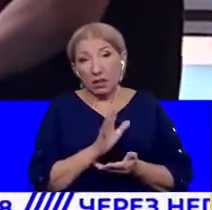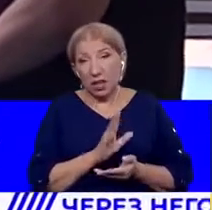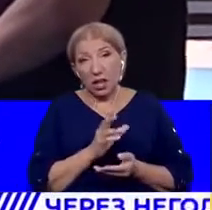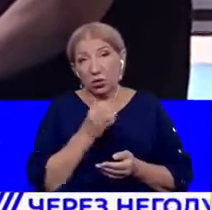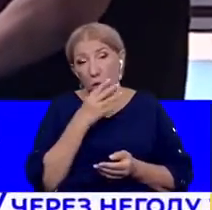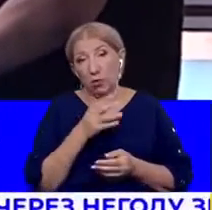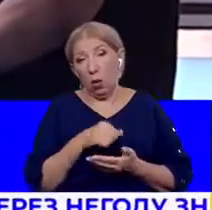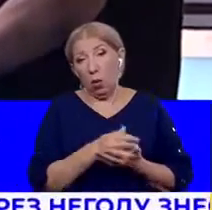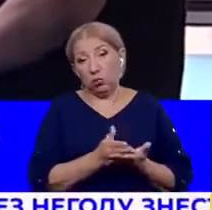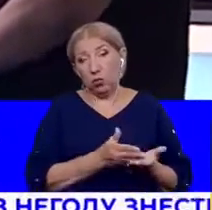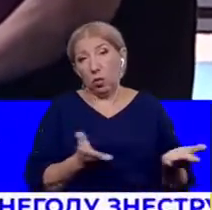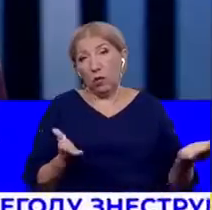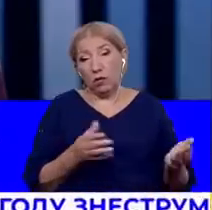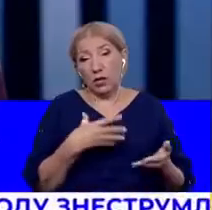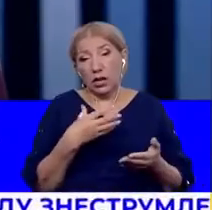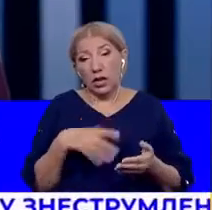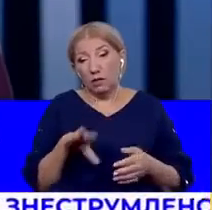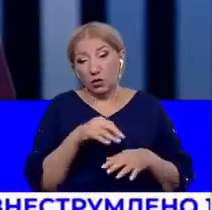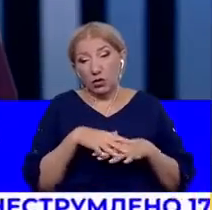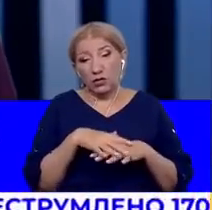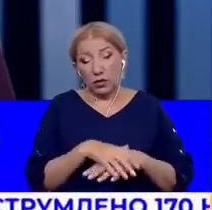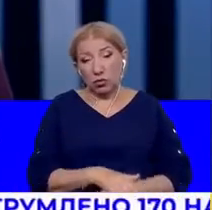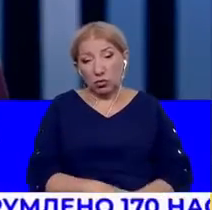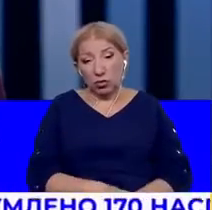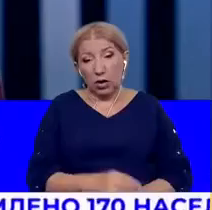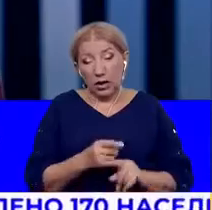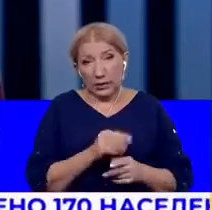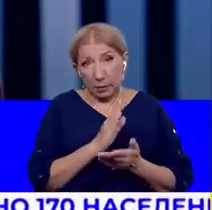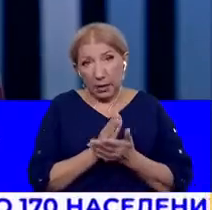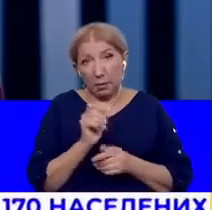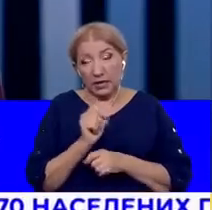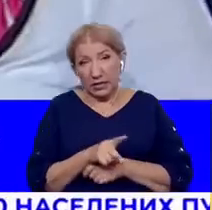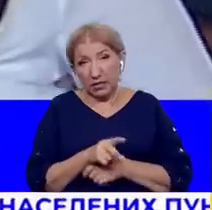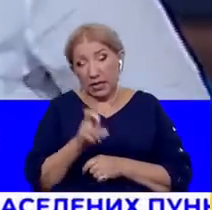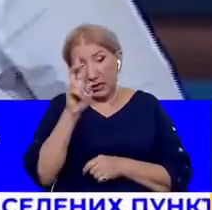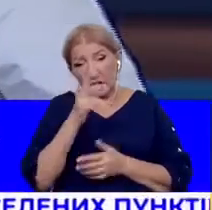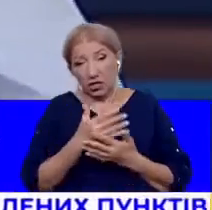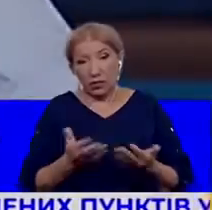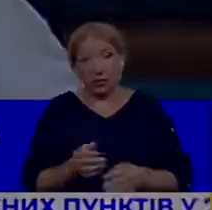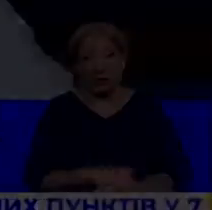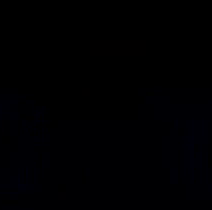добре обслуговують, власне, всю цю інфраструктуру. Це пряме завдання і держави, і муніципалітету. Ну, ви дали відповідь, пані Катерина.